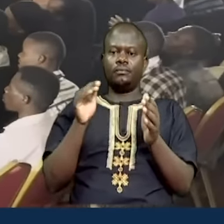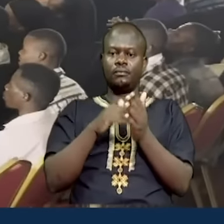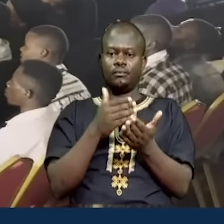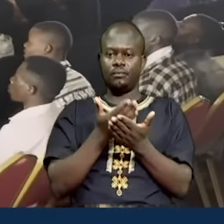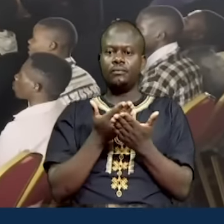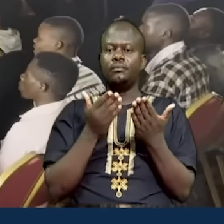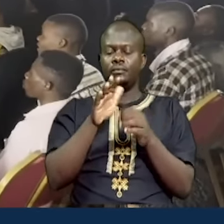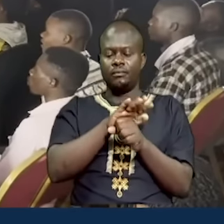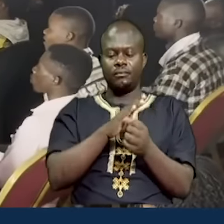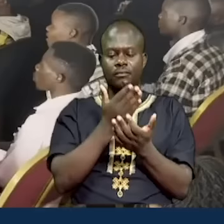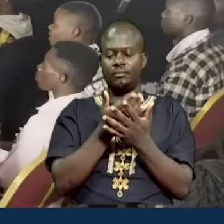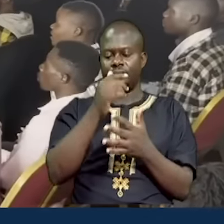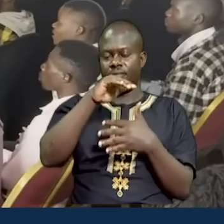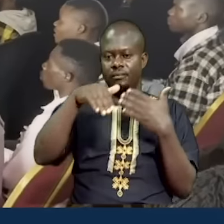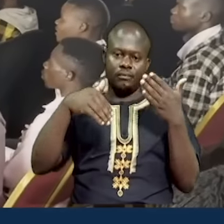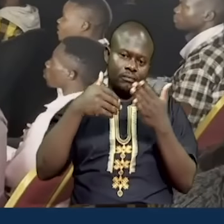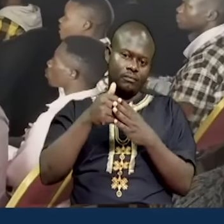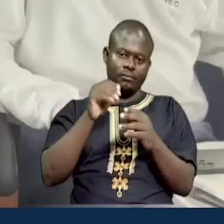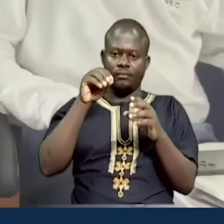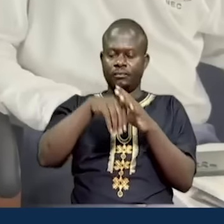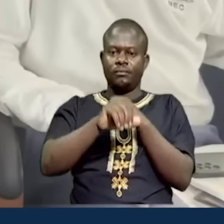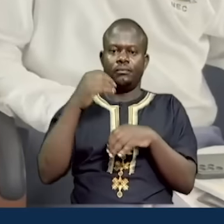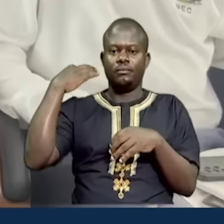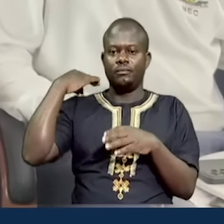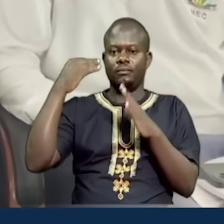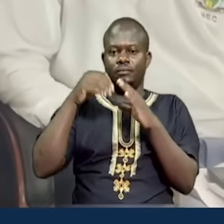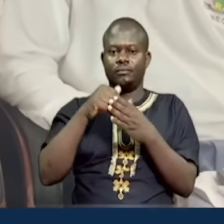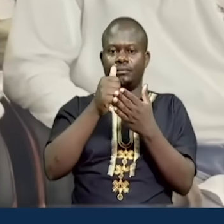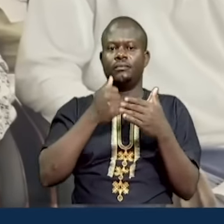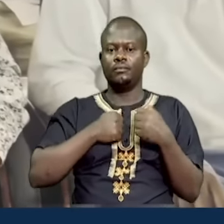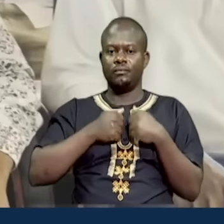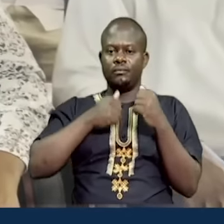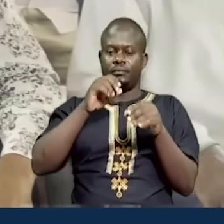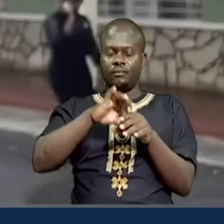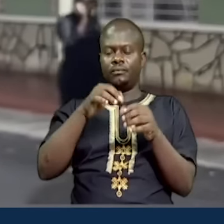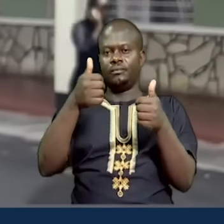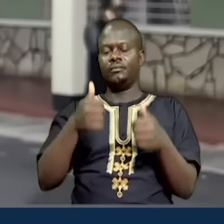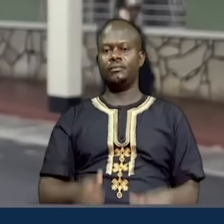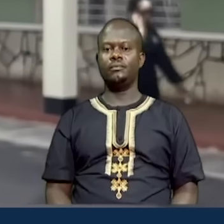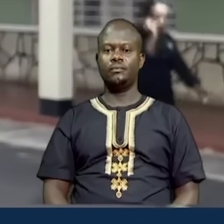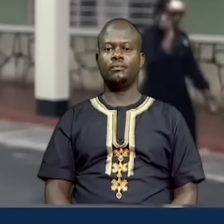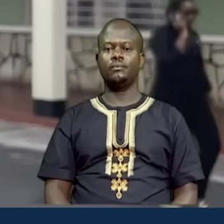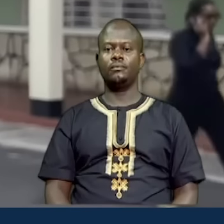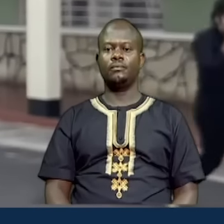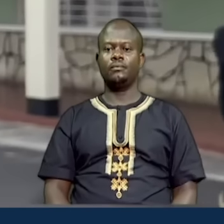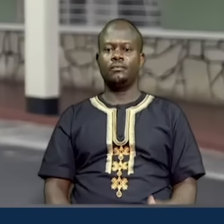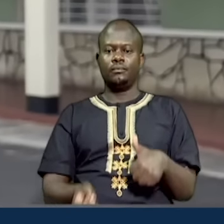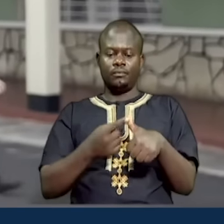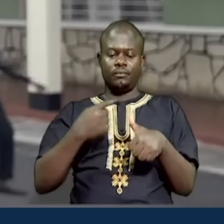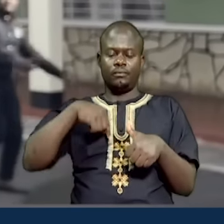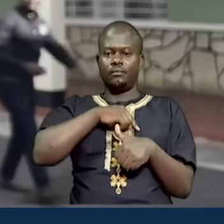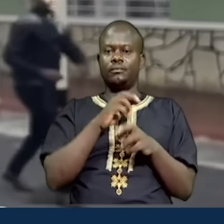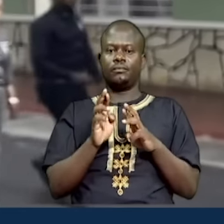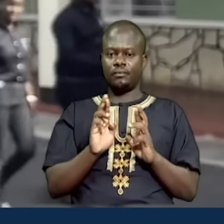kuzuza ibisabwa no kwitabira ibikorwa by'ukorerabushake mu gufasha abanyarwanda gutora neza. Cya mbere twiteguye ni